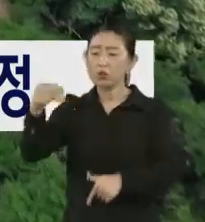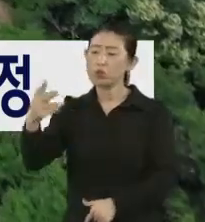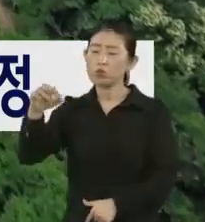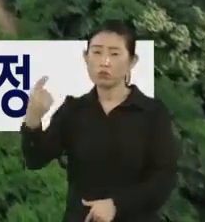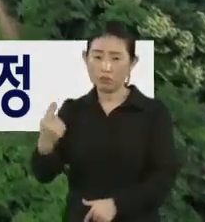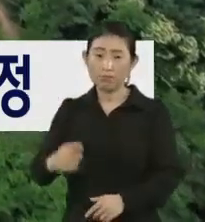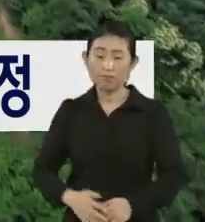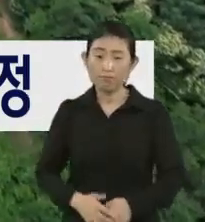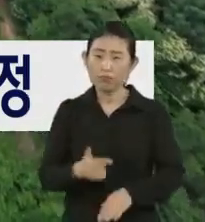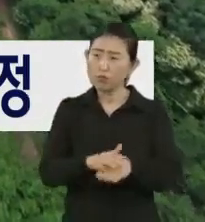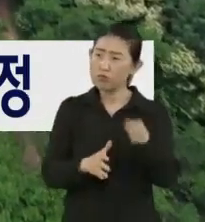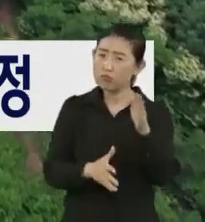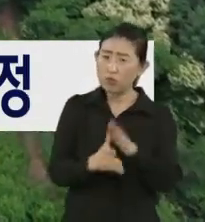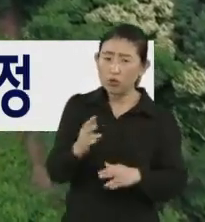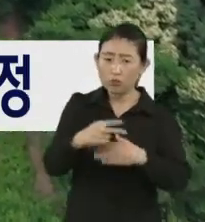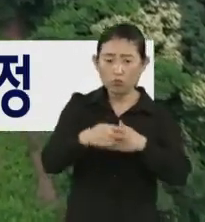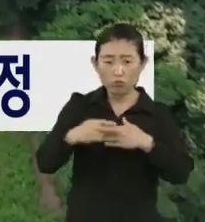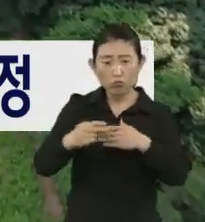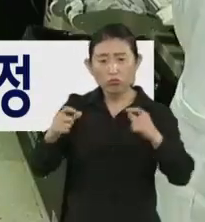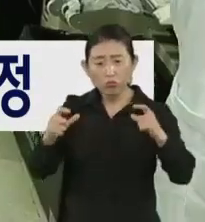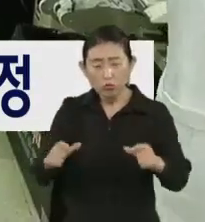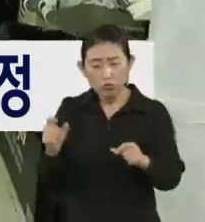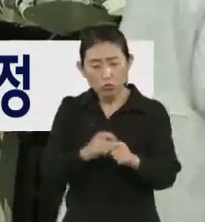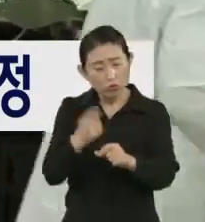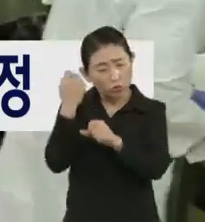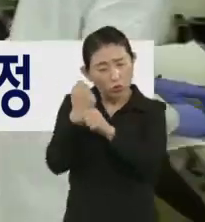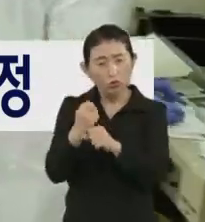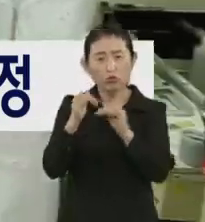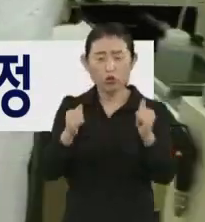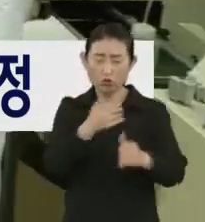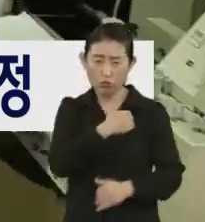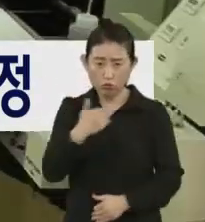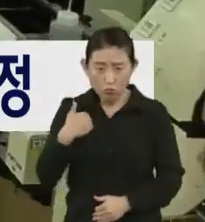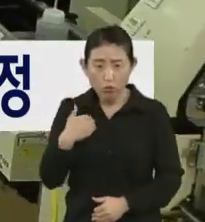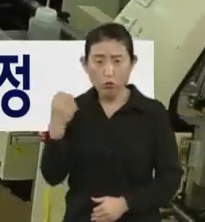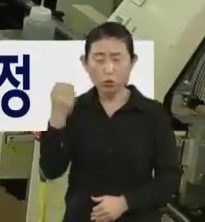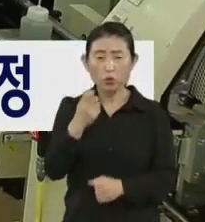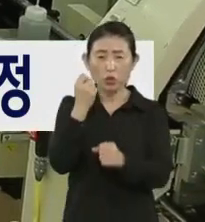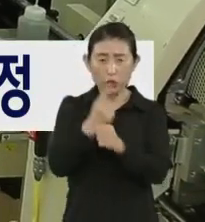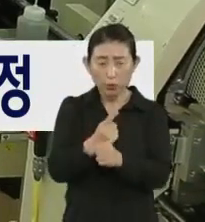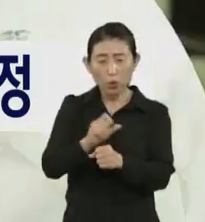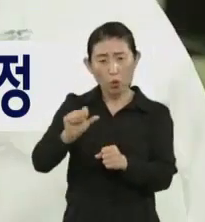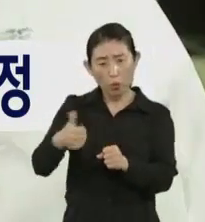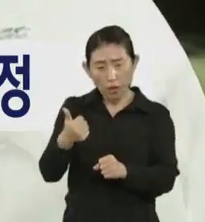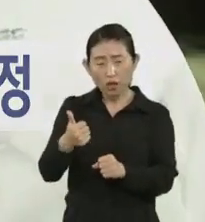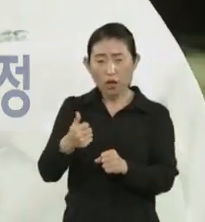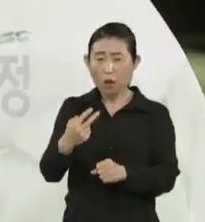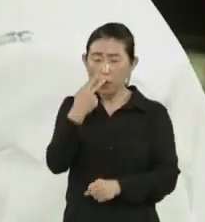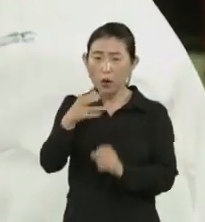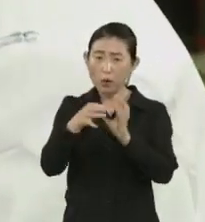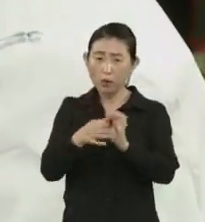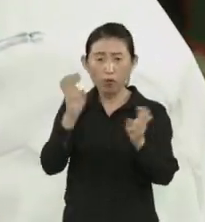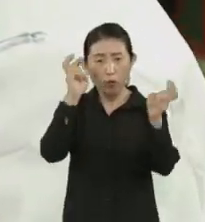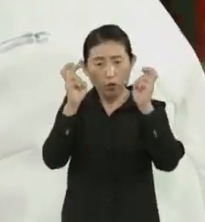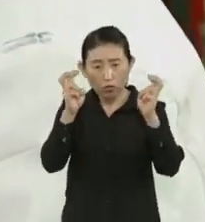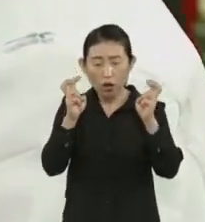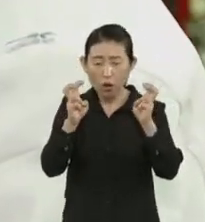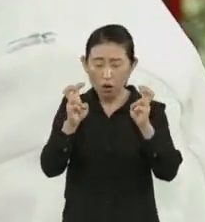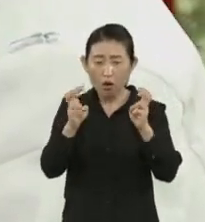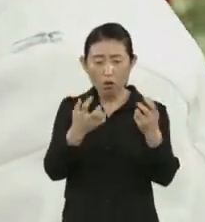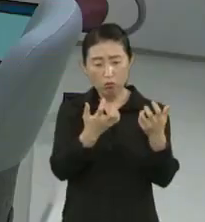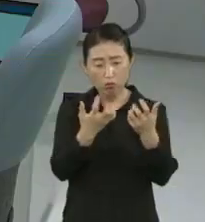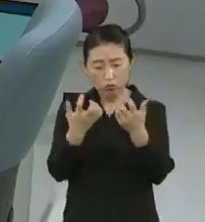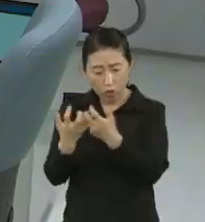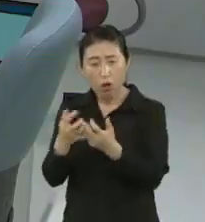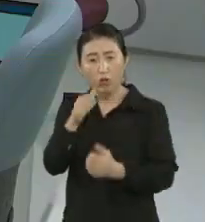송도였습니다. 대전시는 대덕특구 등의 풍부한 연구인력과 자생적으로 생겨난 500여 개의 바이오 중소벤처기업 등의